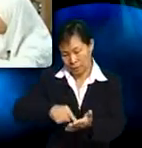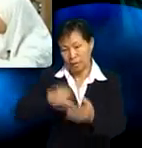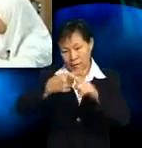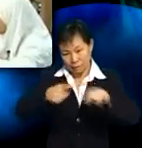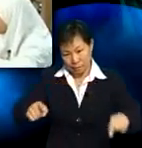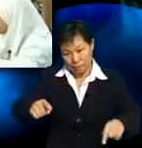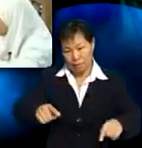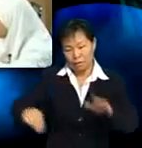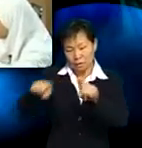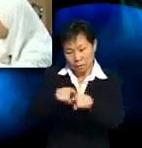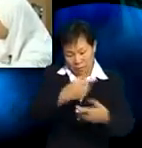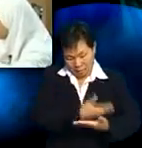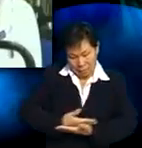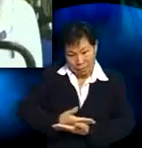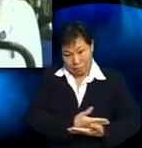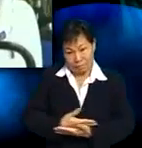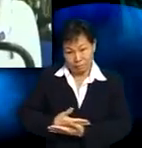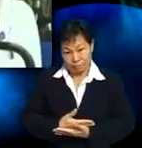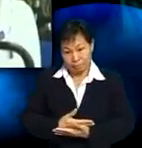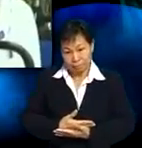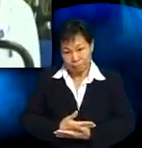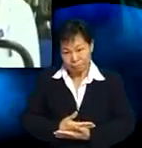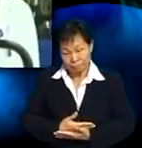tetapi sebagai anak